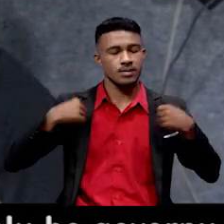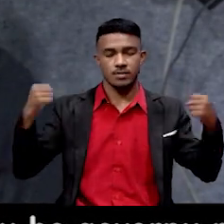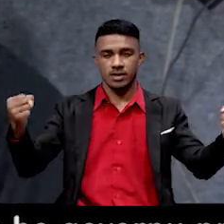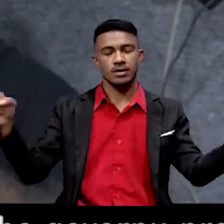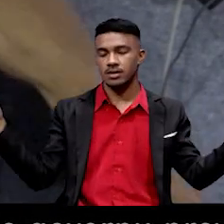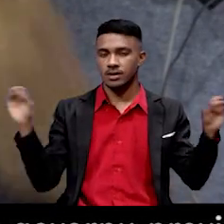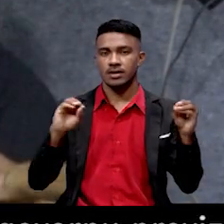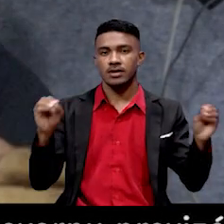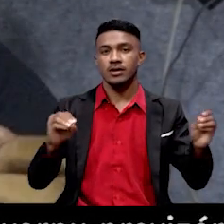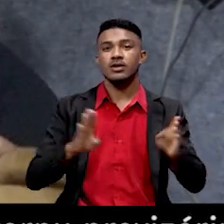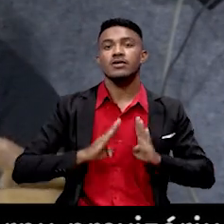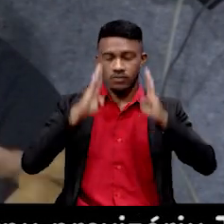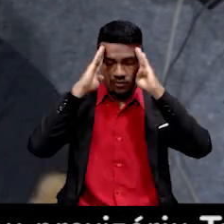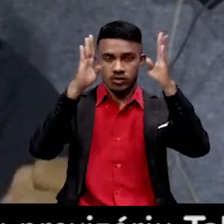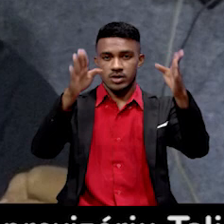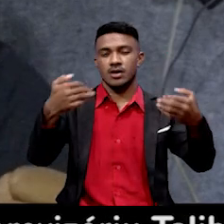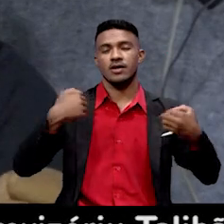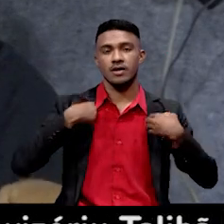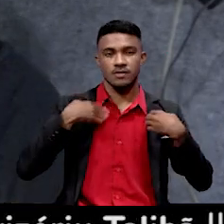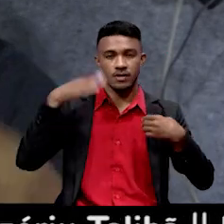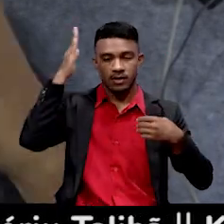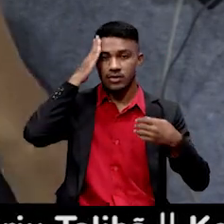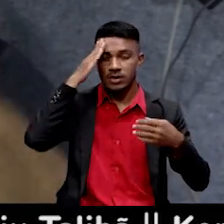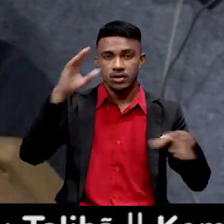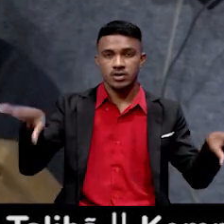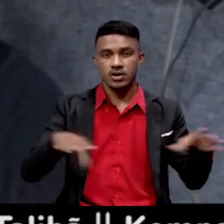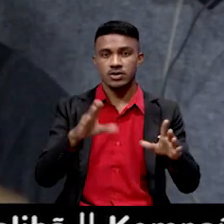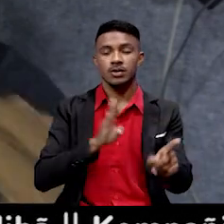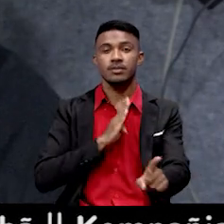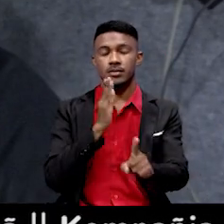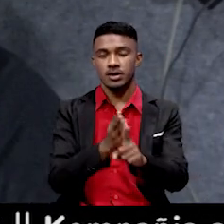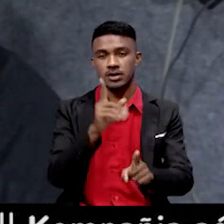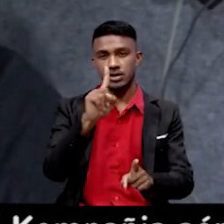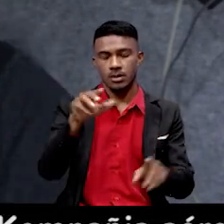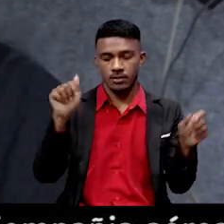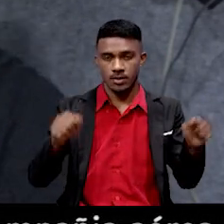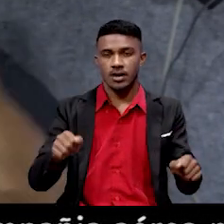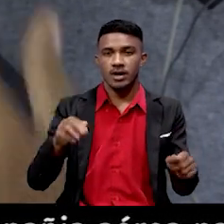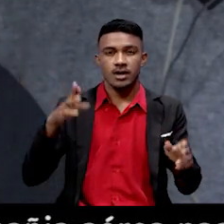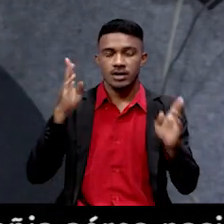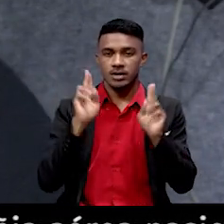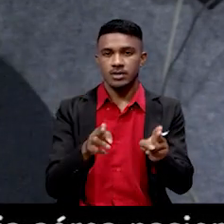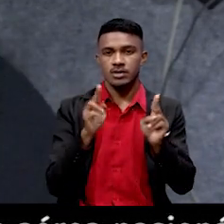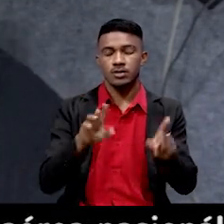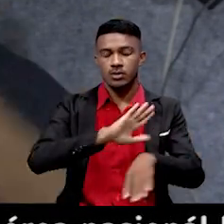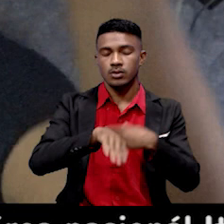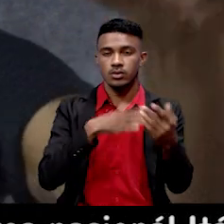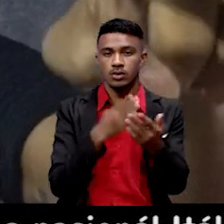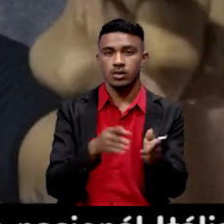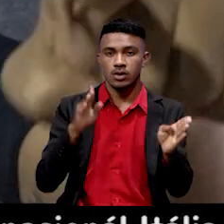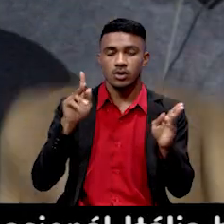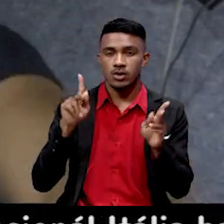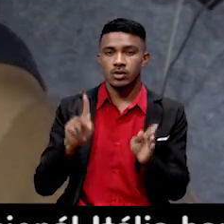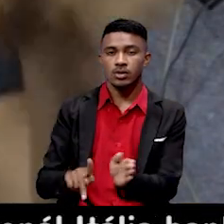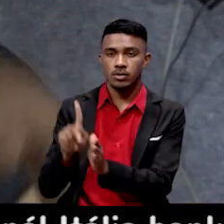ni yang value. Hamus idea konstruktif itu, hamus kreativiti itu, pada expose. Tambah awatin buat itu proses. Kalau orang hira